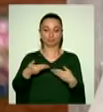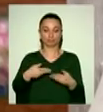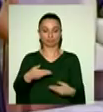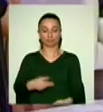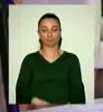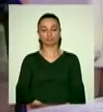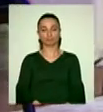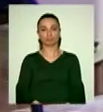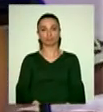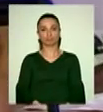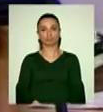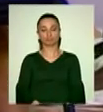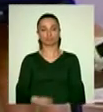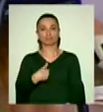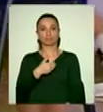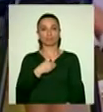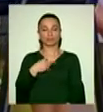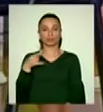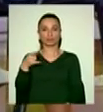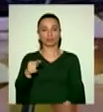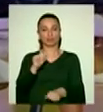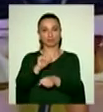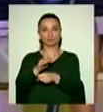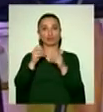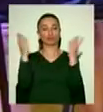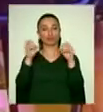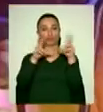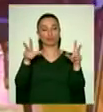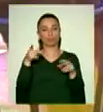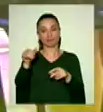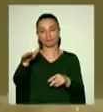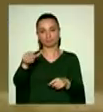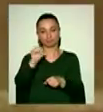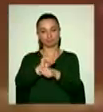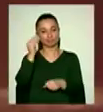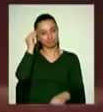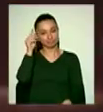გრუზია ფილმ. მინდა და ტაქსი გამიჩერებინა. დიდი დიღომში.